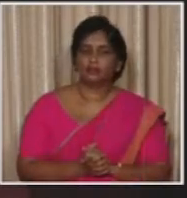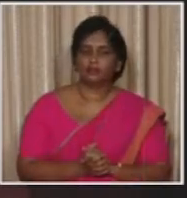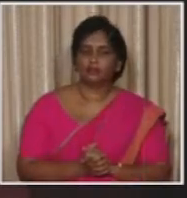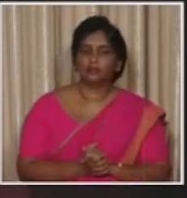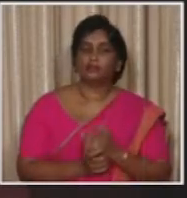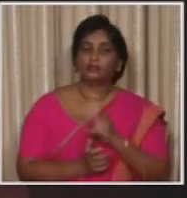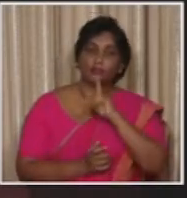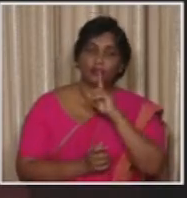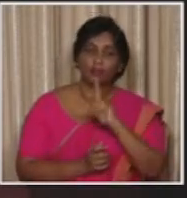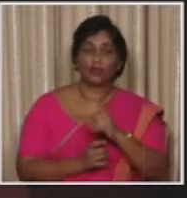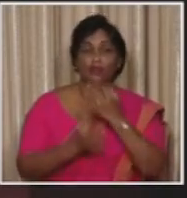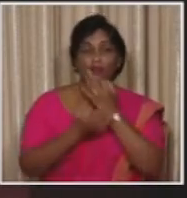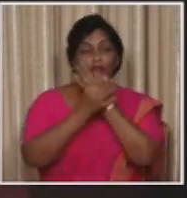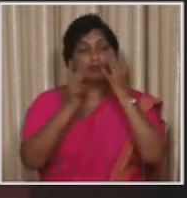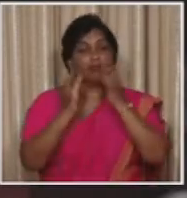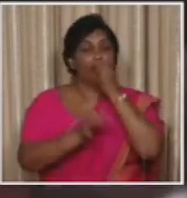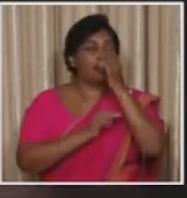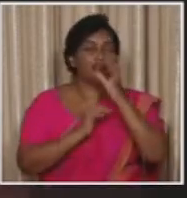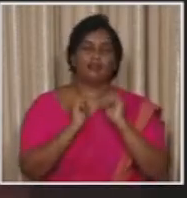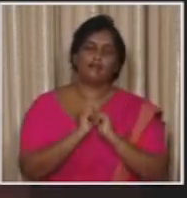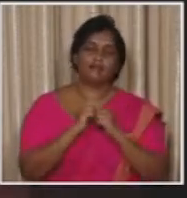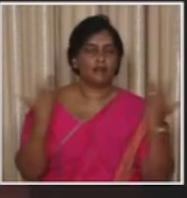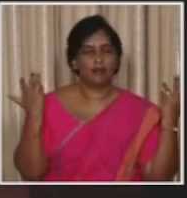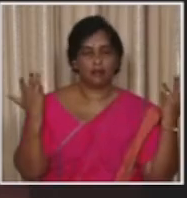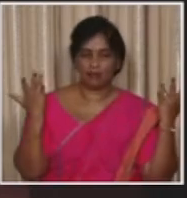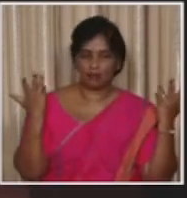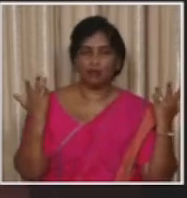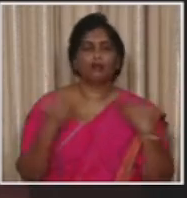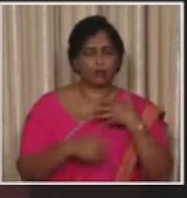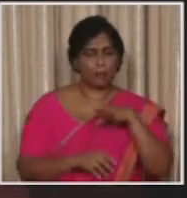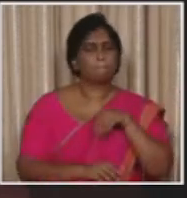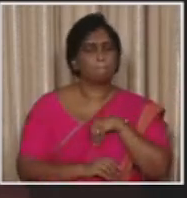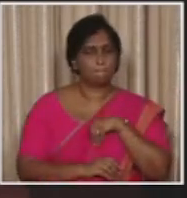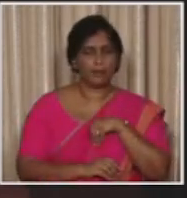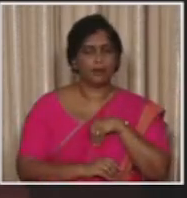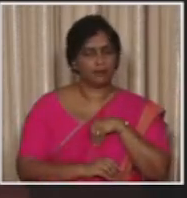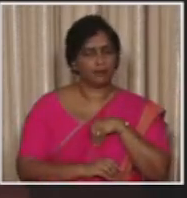අපිට කියනවා සුරංගනා කතා හරියන්නේ නැහැලු. ඔව් අපි පිළිගන්නවා.